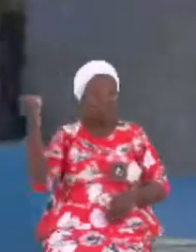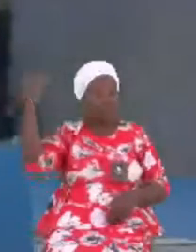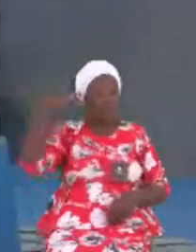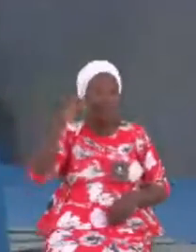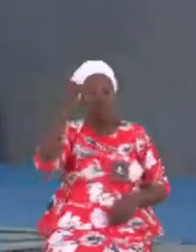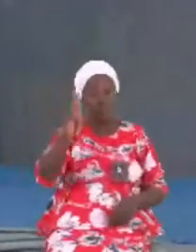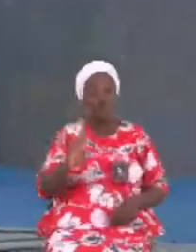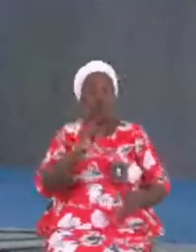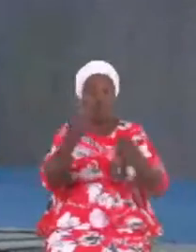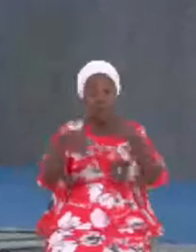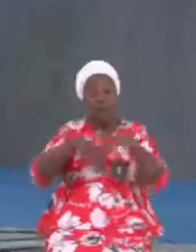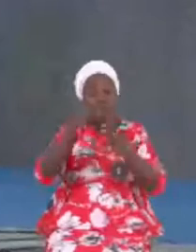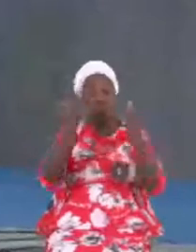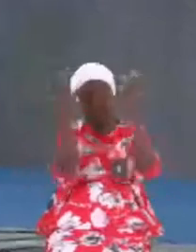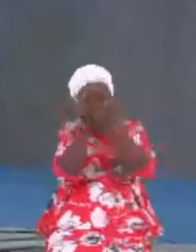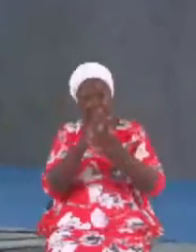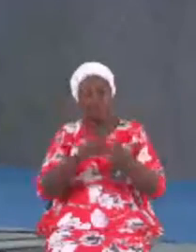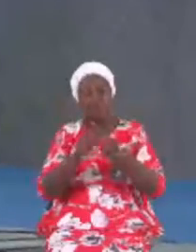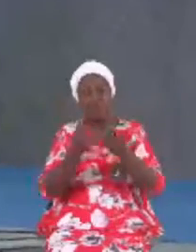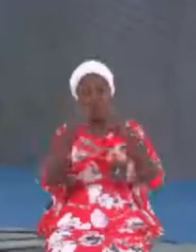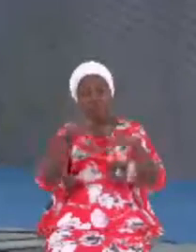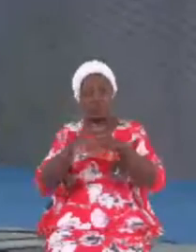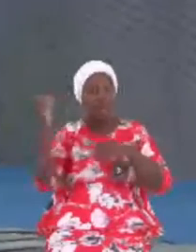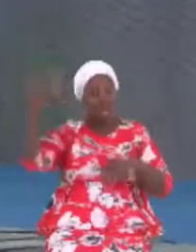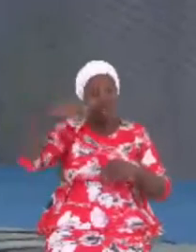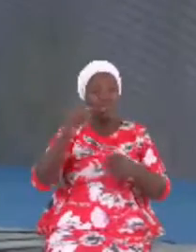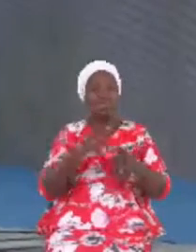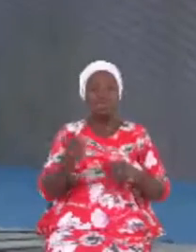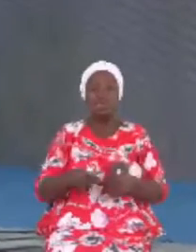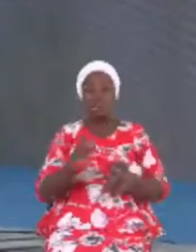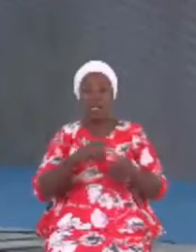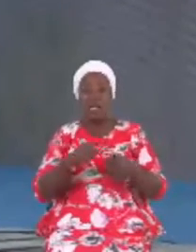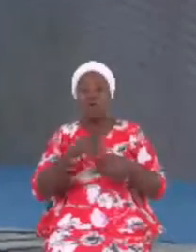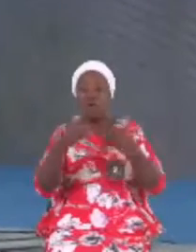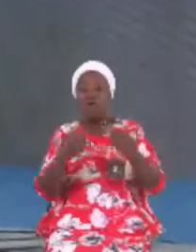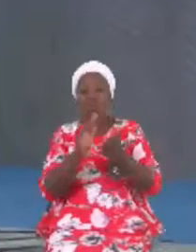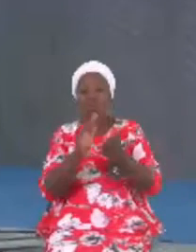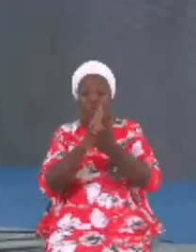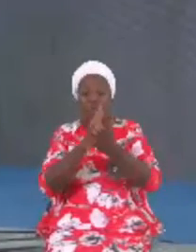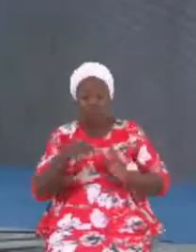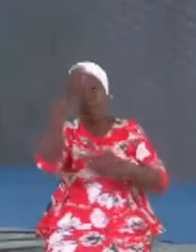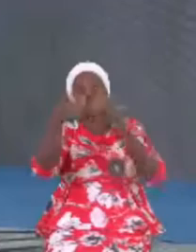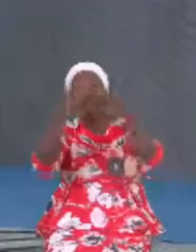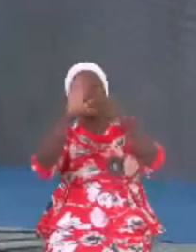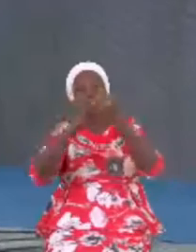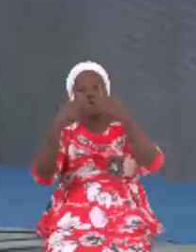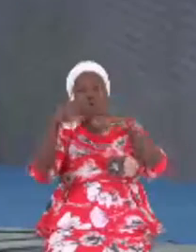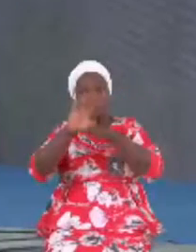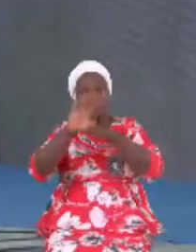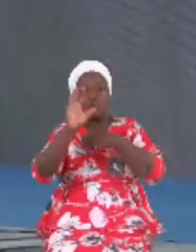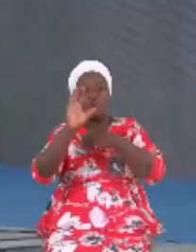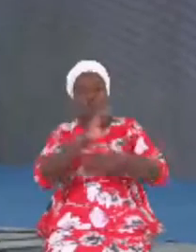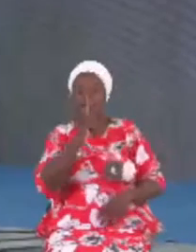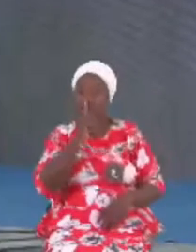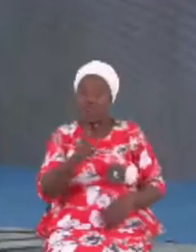tu es sorti des ténèbres et tu es venu dans la lumière. Oh, une partie du ciel viendra dans ton âme.